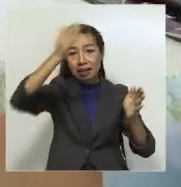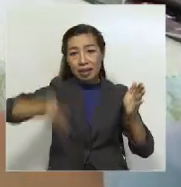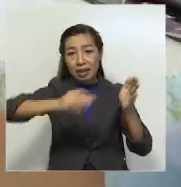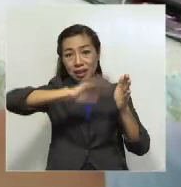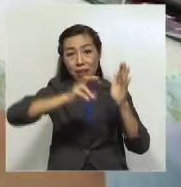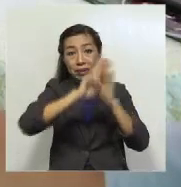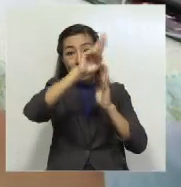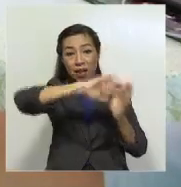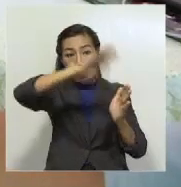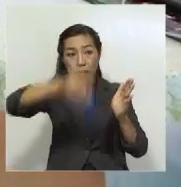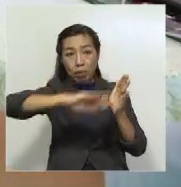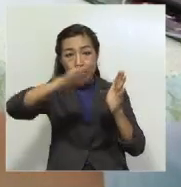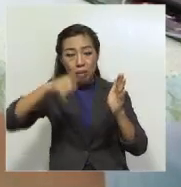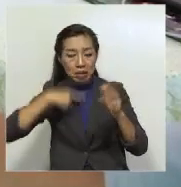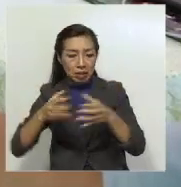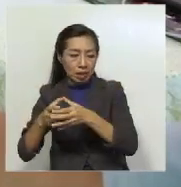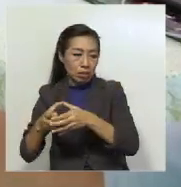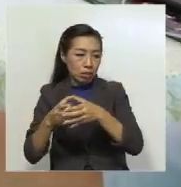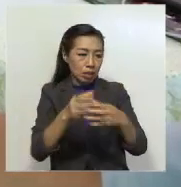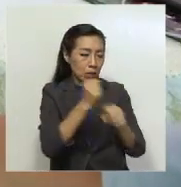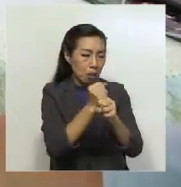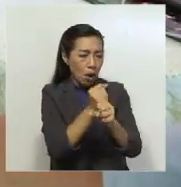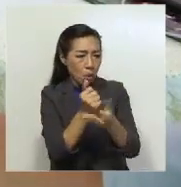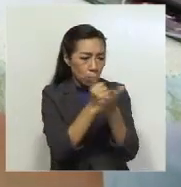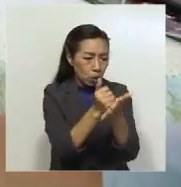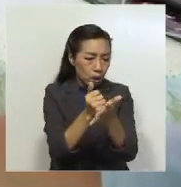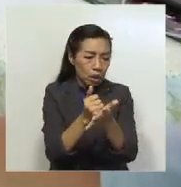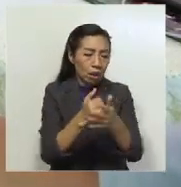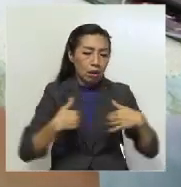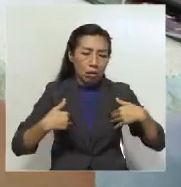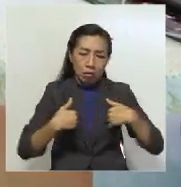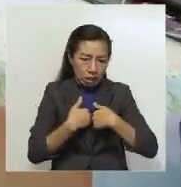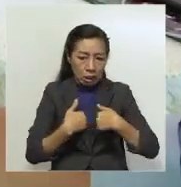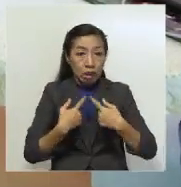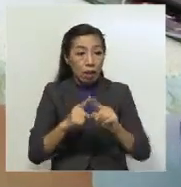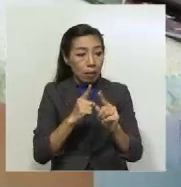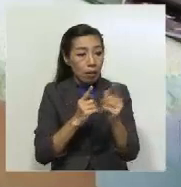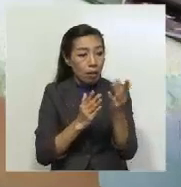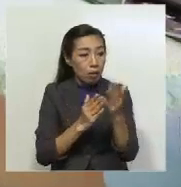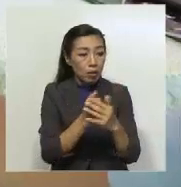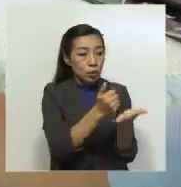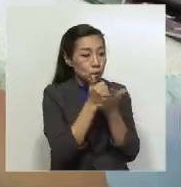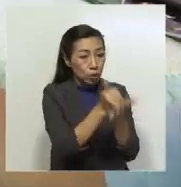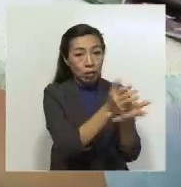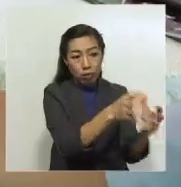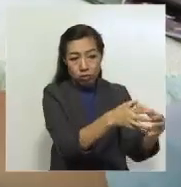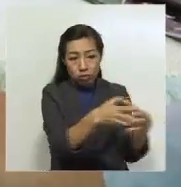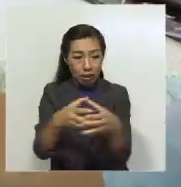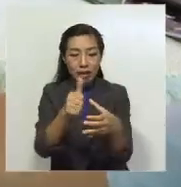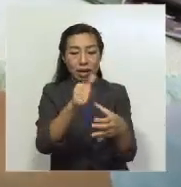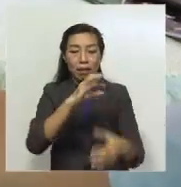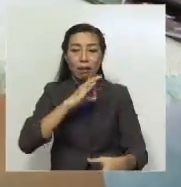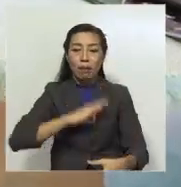ทีมหมูป่าเนี่ยก็ยอมรับว่าทีมงานเหนื่อยมากแต่ก็ถือว่าประสบความสำเร็จเป็นอย่างมากและถือว่าเป็นปฏิบัติการที่มีคุณค่